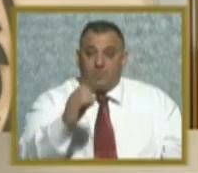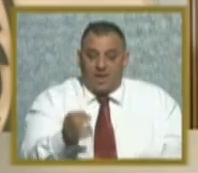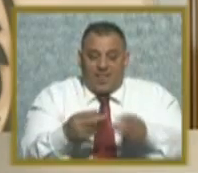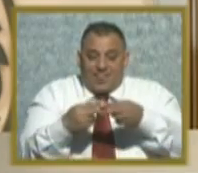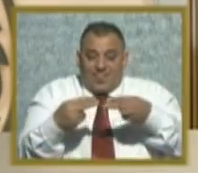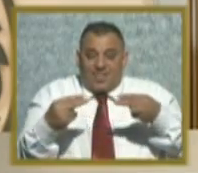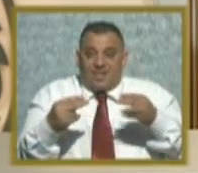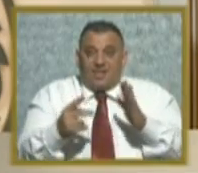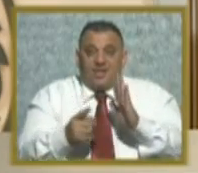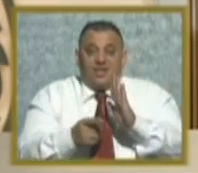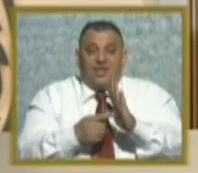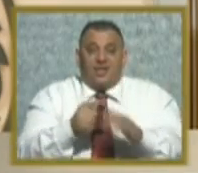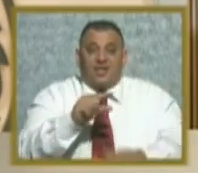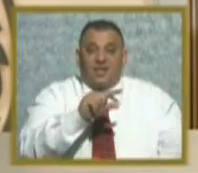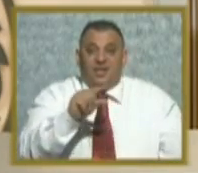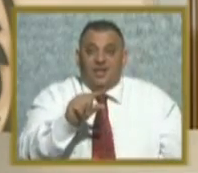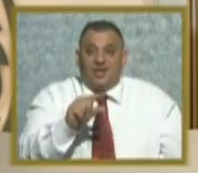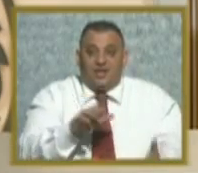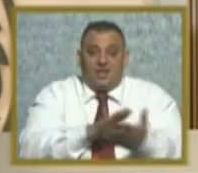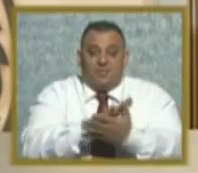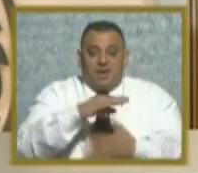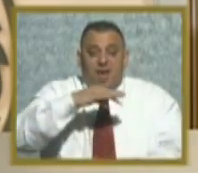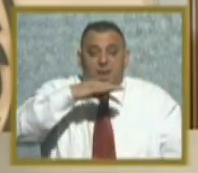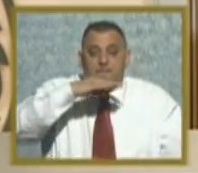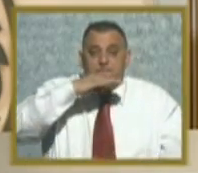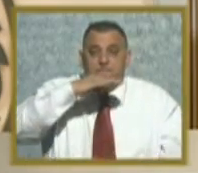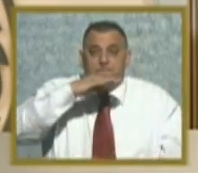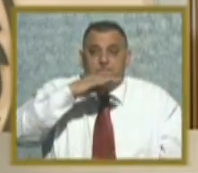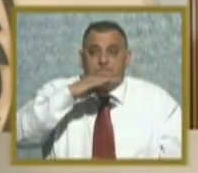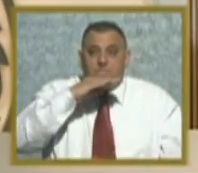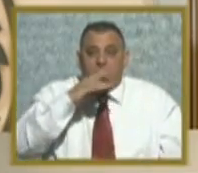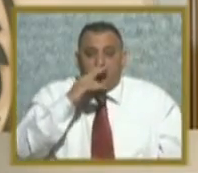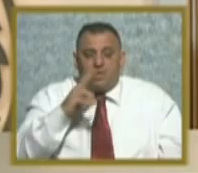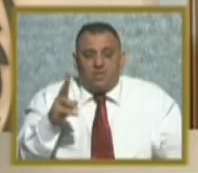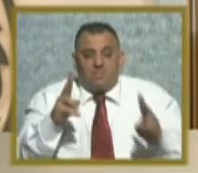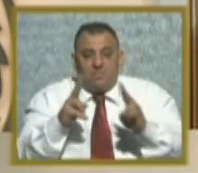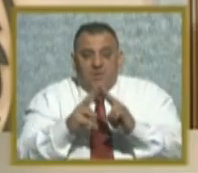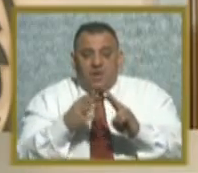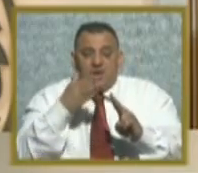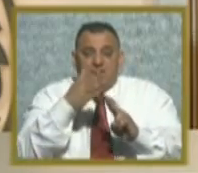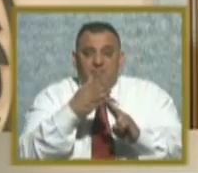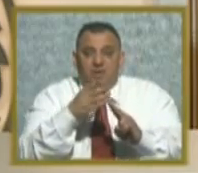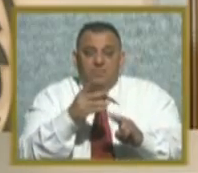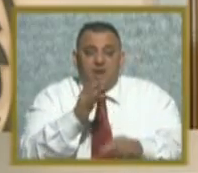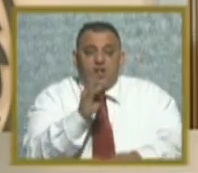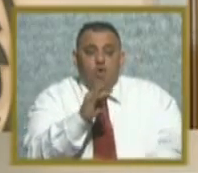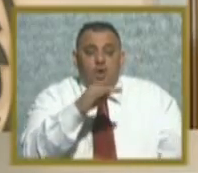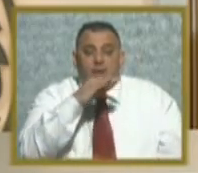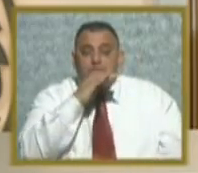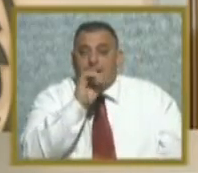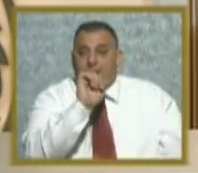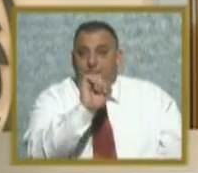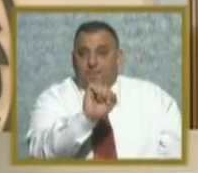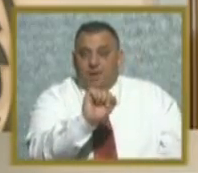فيه تقول بانها يعني مشكلتها مع والدها نرافض استقبلها والسبب ذلك انه زوجة الاب